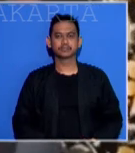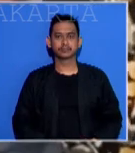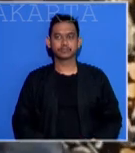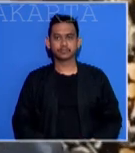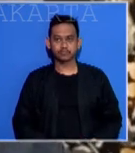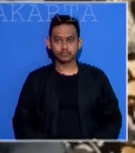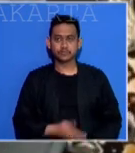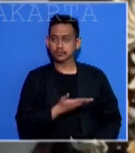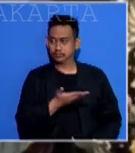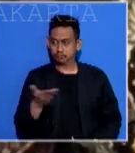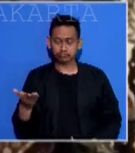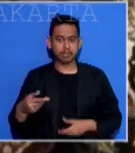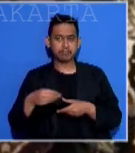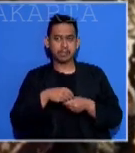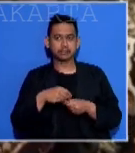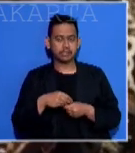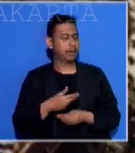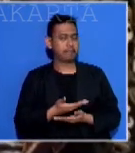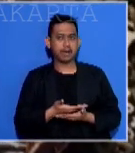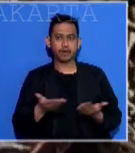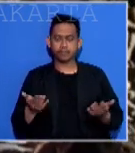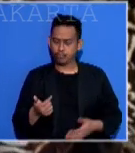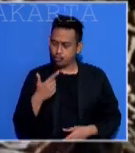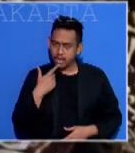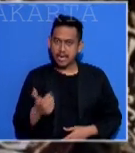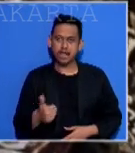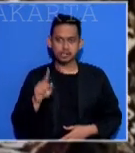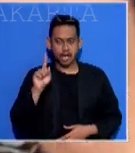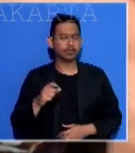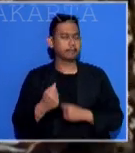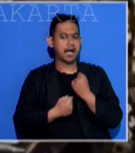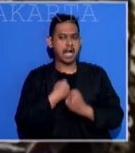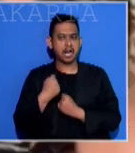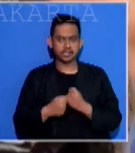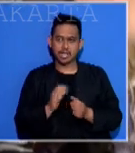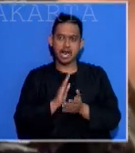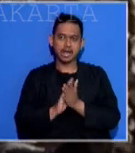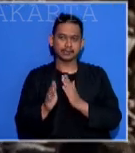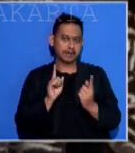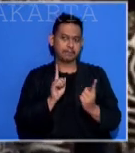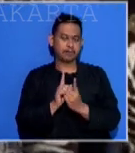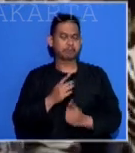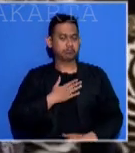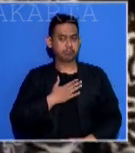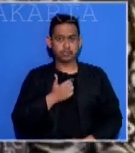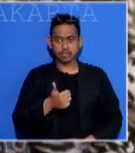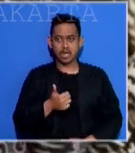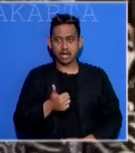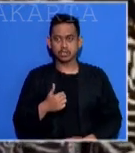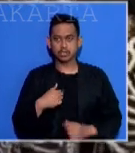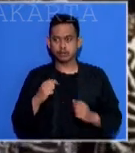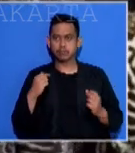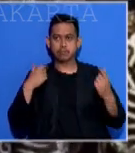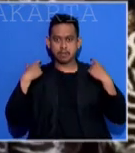mengapresiasi, silakan. Justru seperti itu dan harus seperti itu. Ngadep saya nanti gubernur, ngadep presiden,